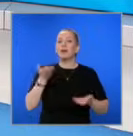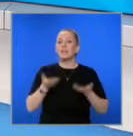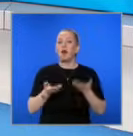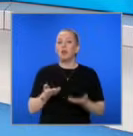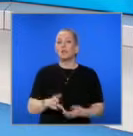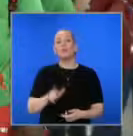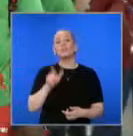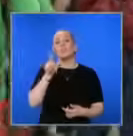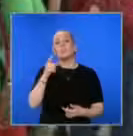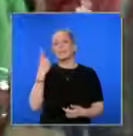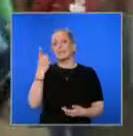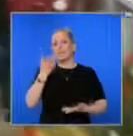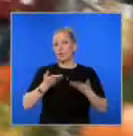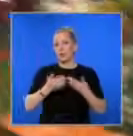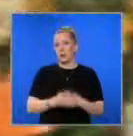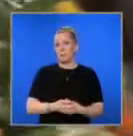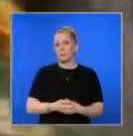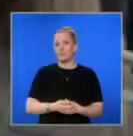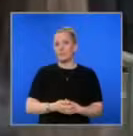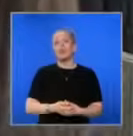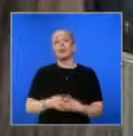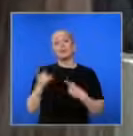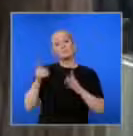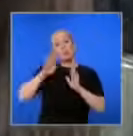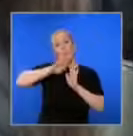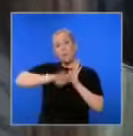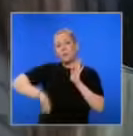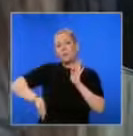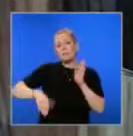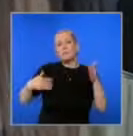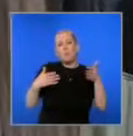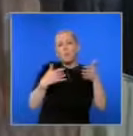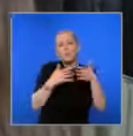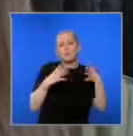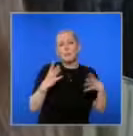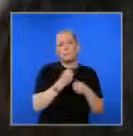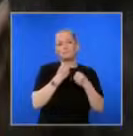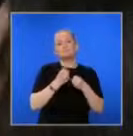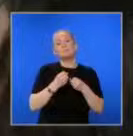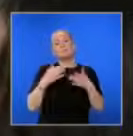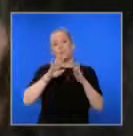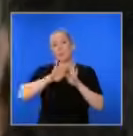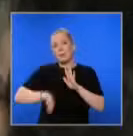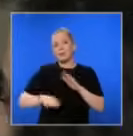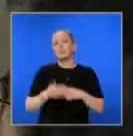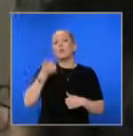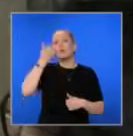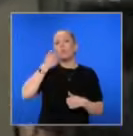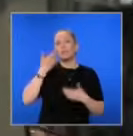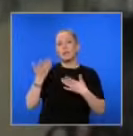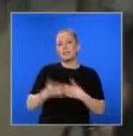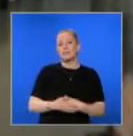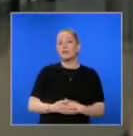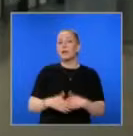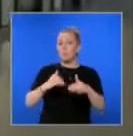квалификация в Италия. В София Рами отпадна на крачка от медалите, но загубата се оказа полезна за него. Загубата на Странджата определено ми